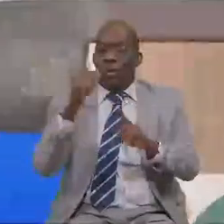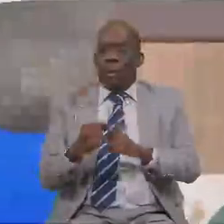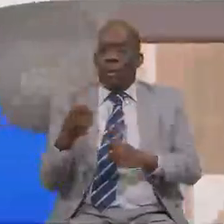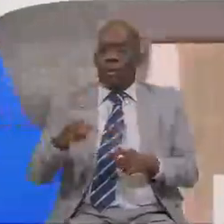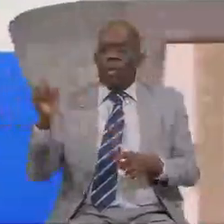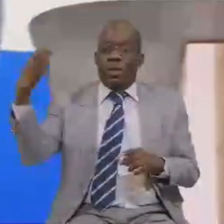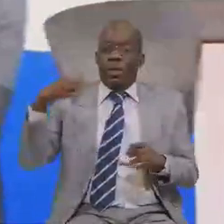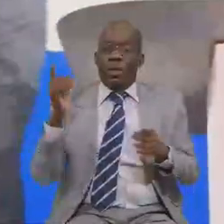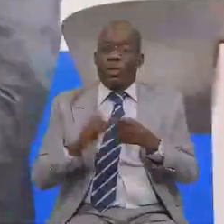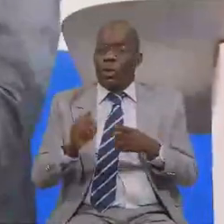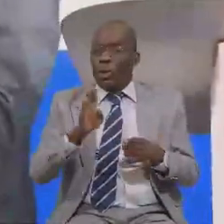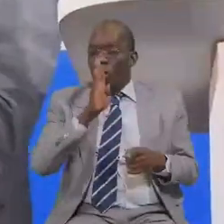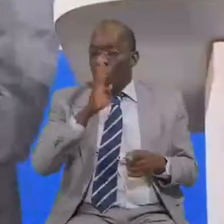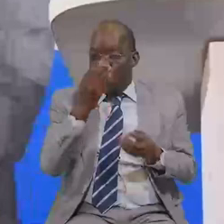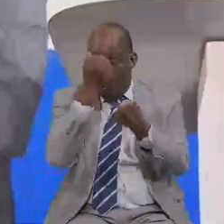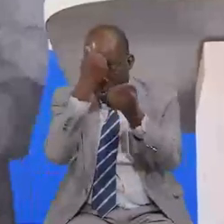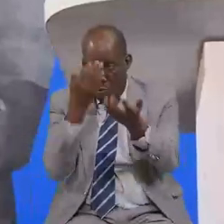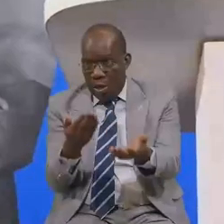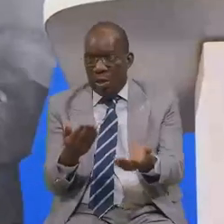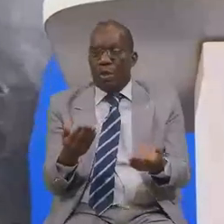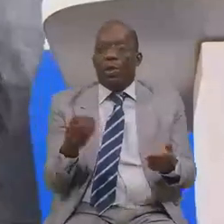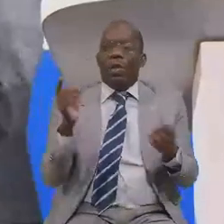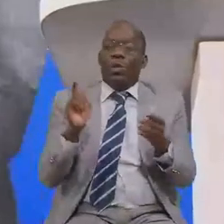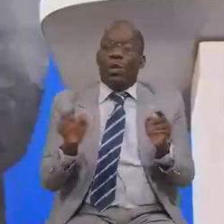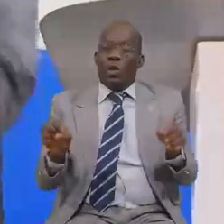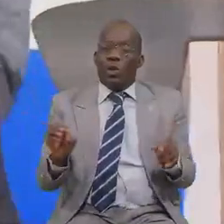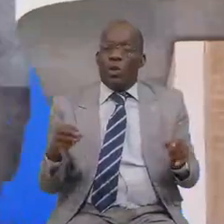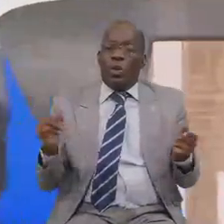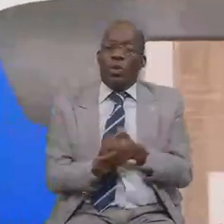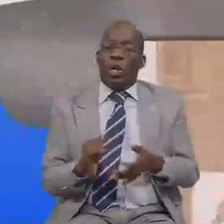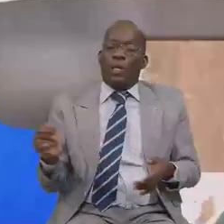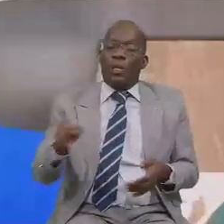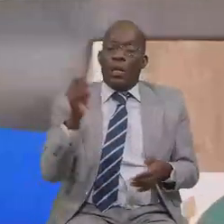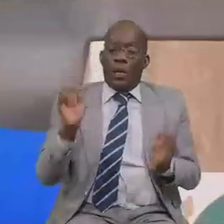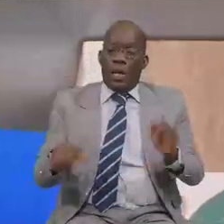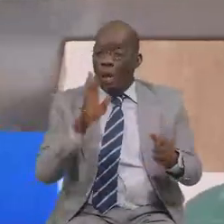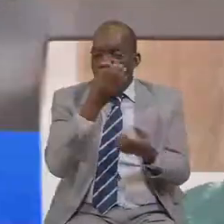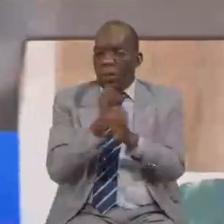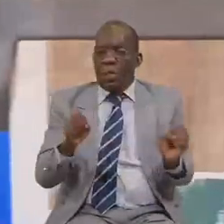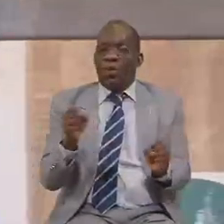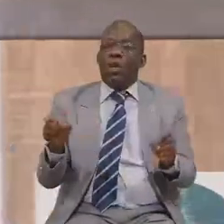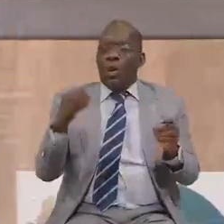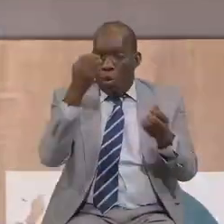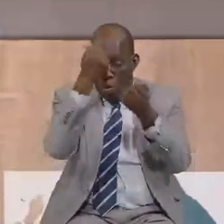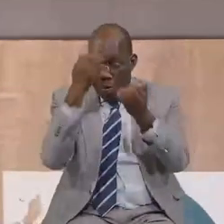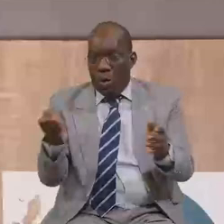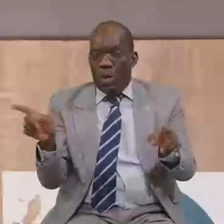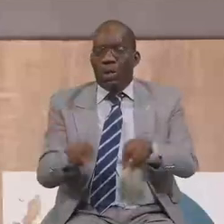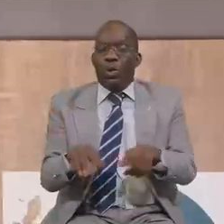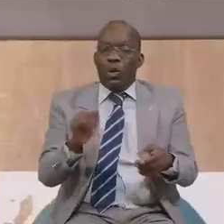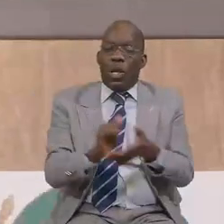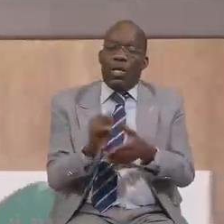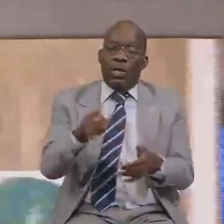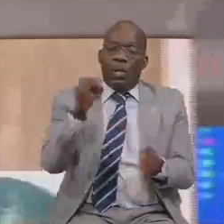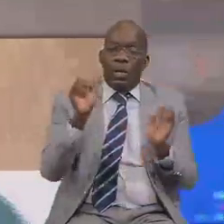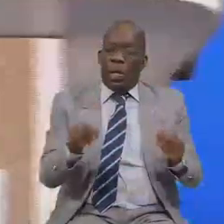qu'ils soient obéissants pour être sauvés, l'obéissant pour être sanctifié, l'obéissance pour qu'ils soient transformés